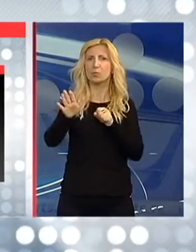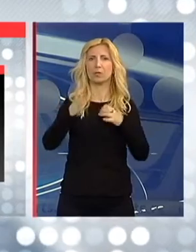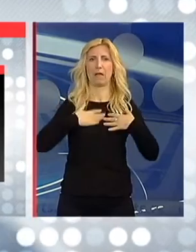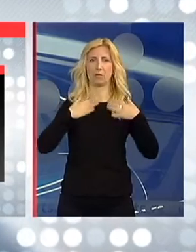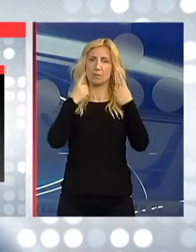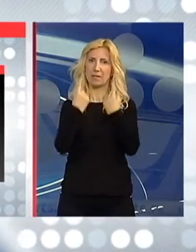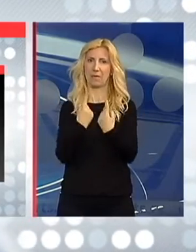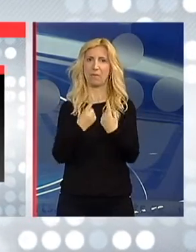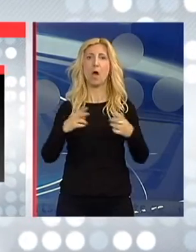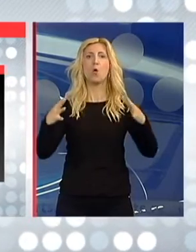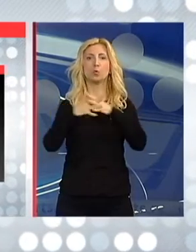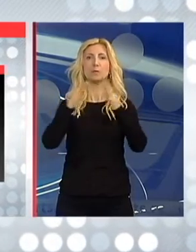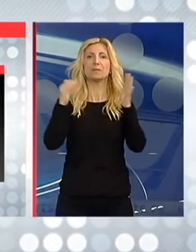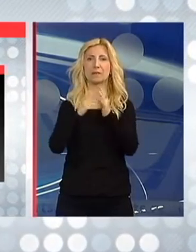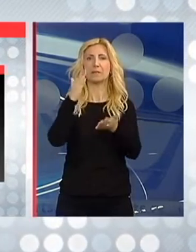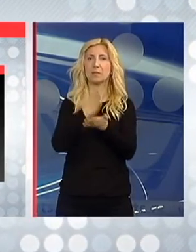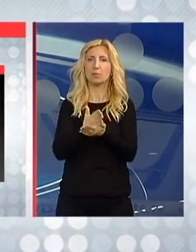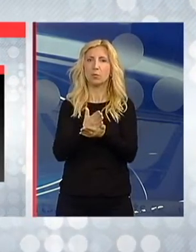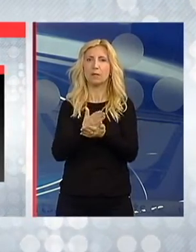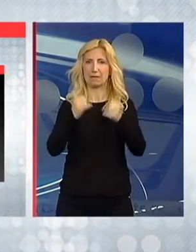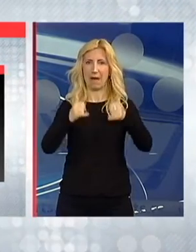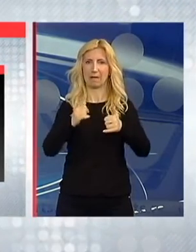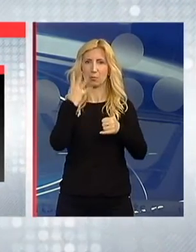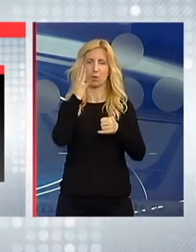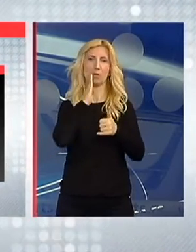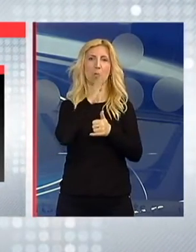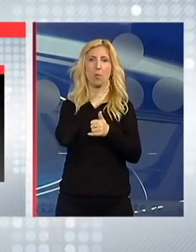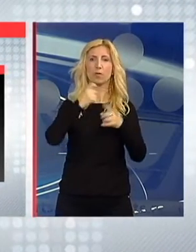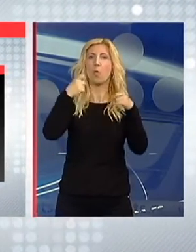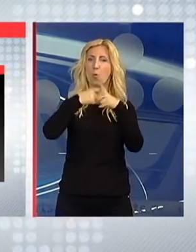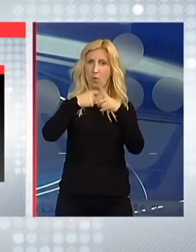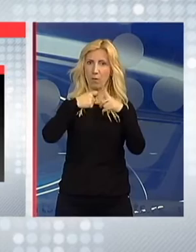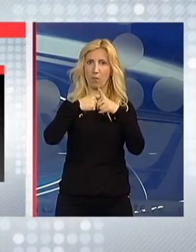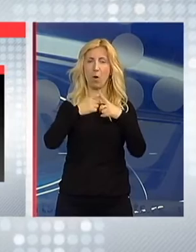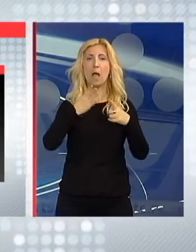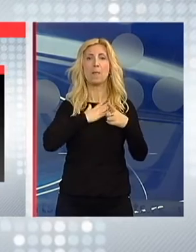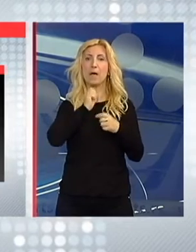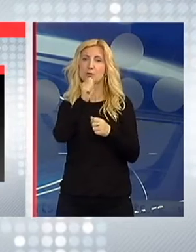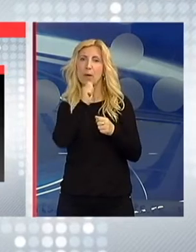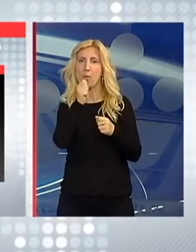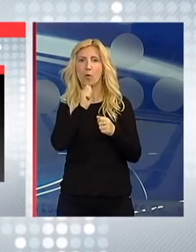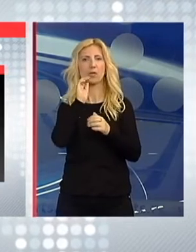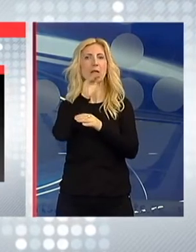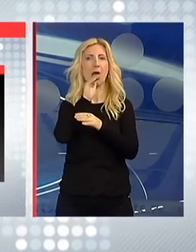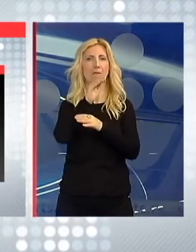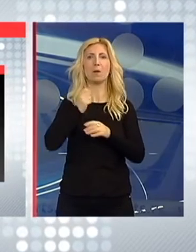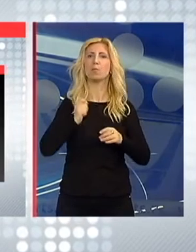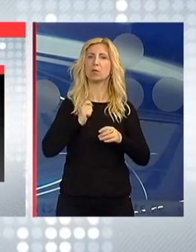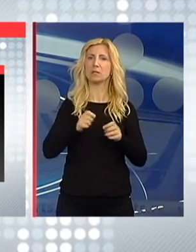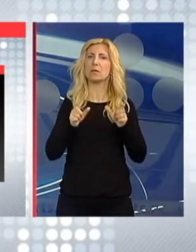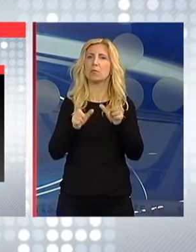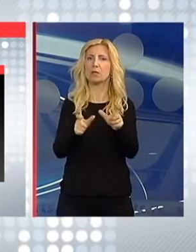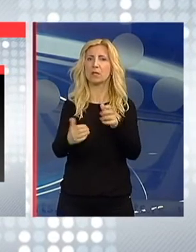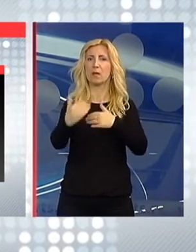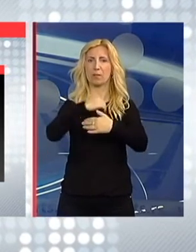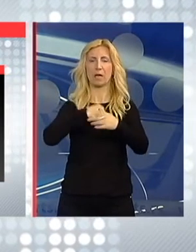stavovima. Utakmica je trebalo da bude odigrana danas u 16 sati u Kovilovu. Naš reporter javlja da je policija